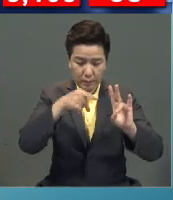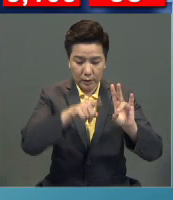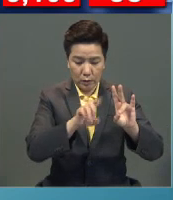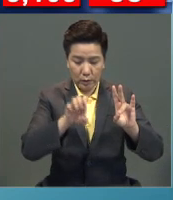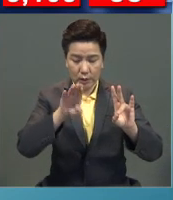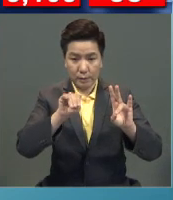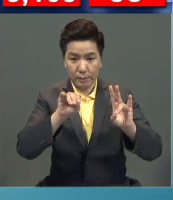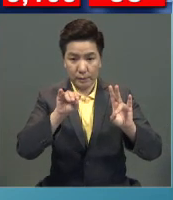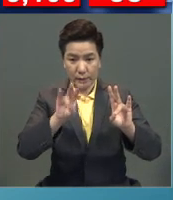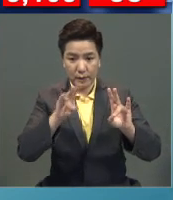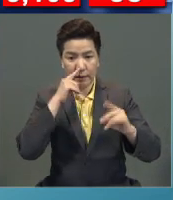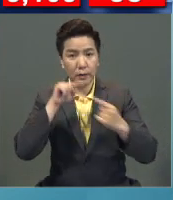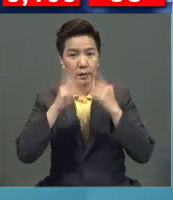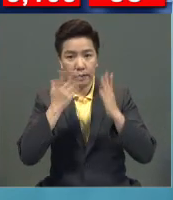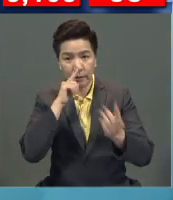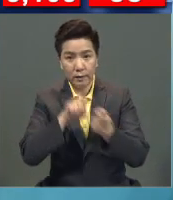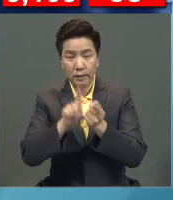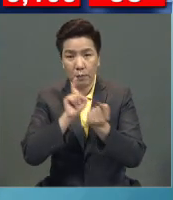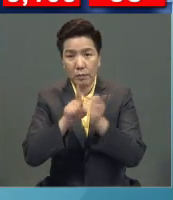7144คนทั้งหมดก็ไม่พบเชื้อ